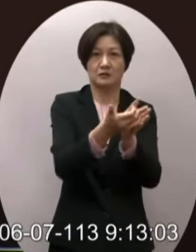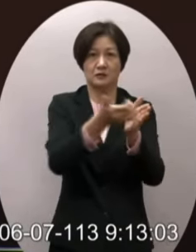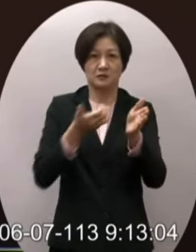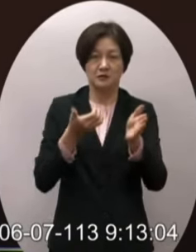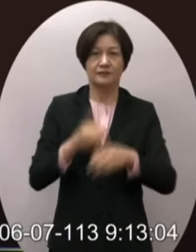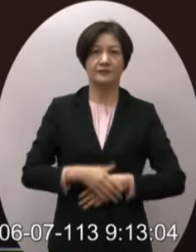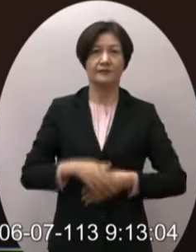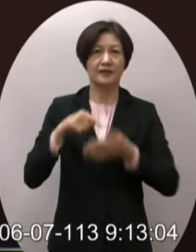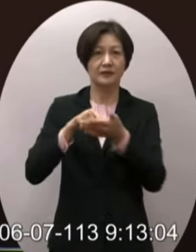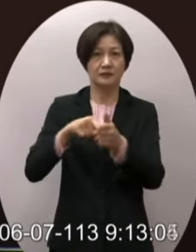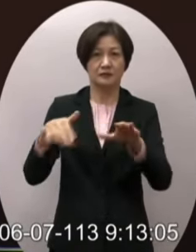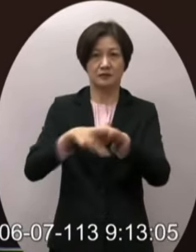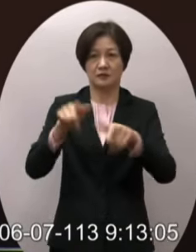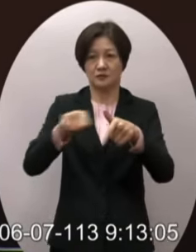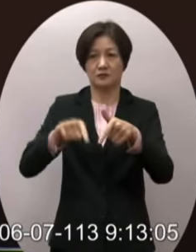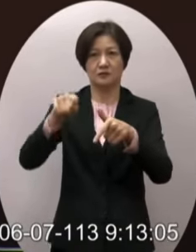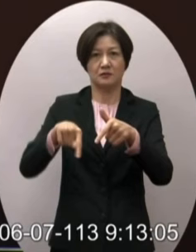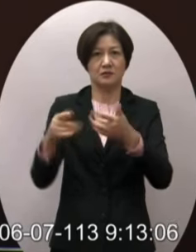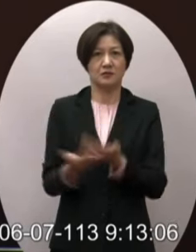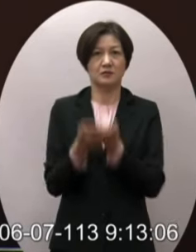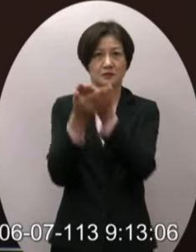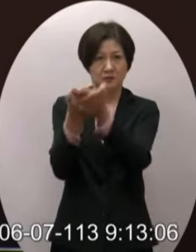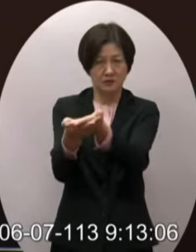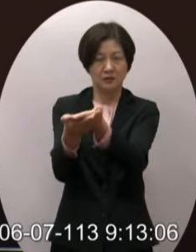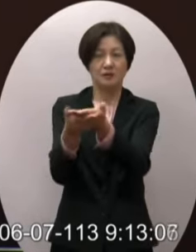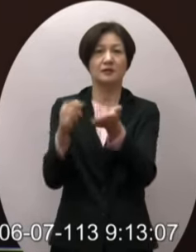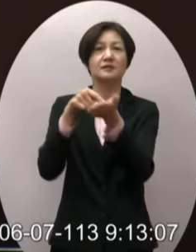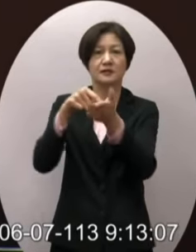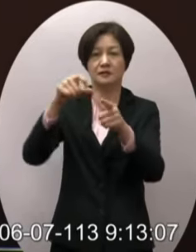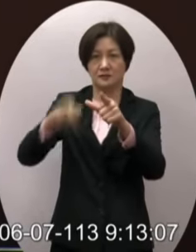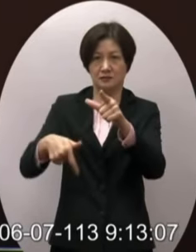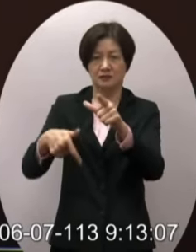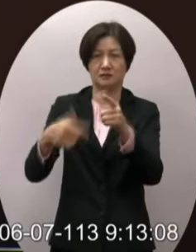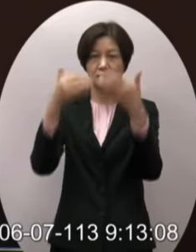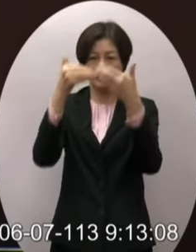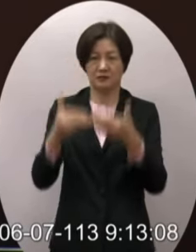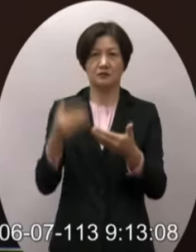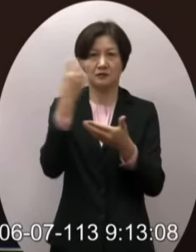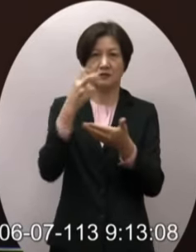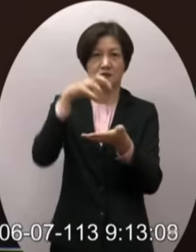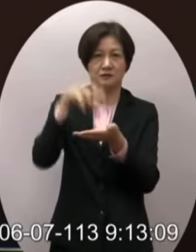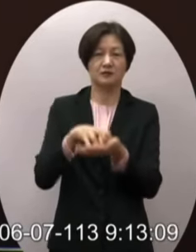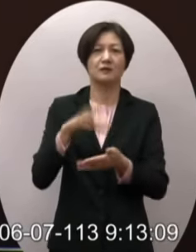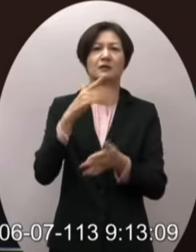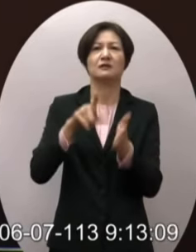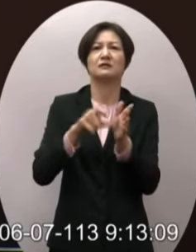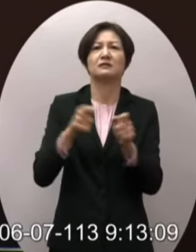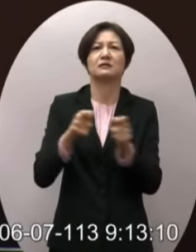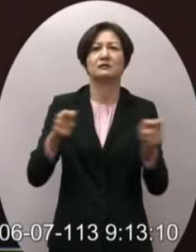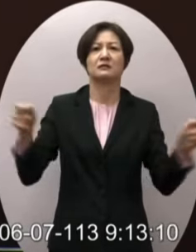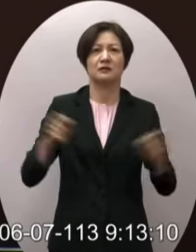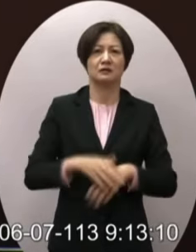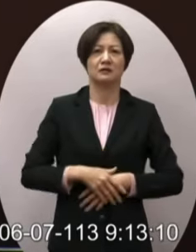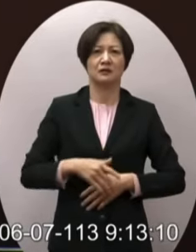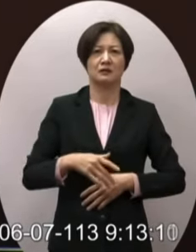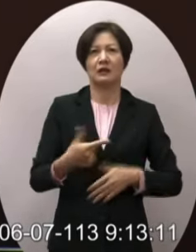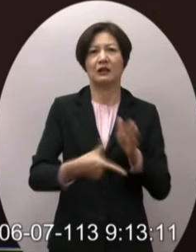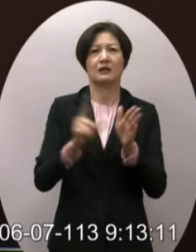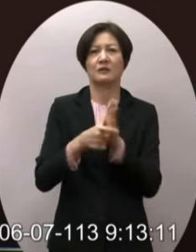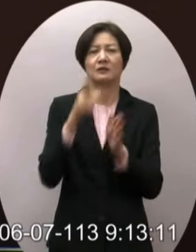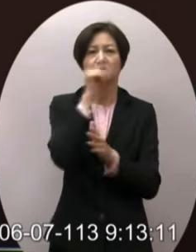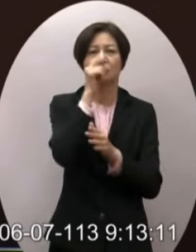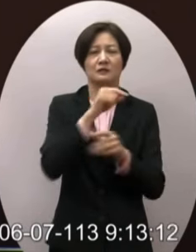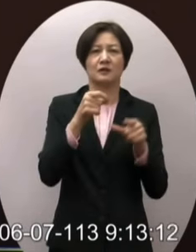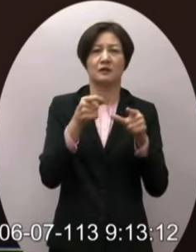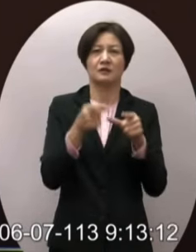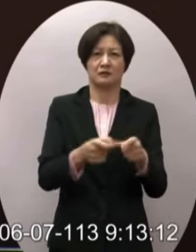申请文件送到这个履历公司去申请验证，但是因为时间过长，他们还是没有办法按时申报公粮。那